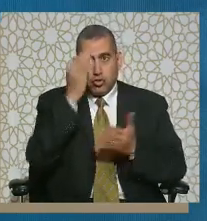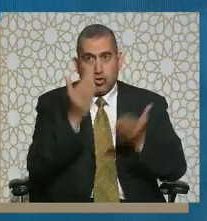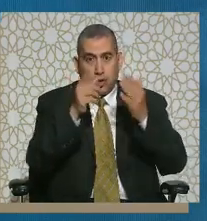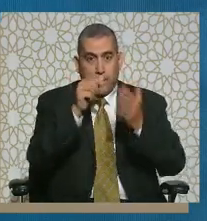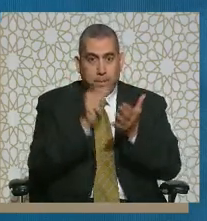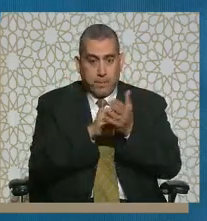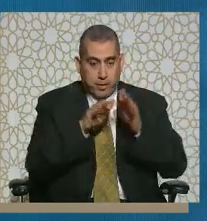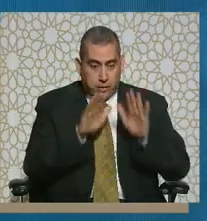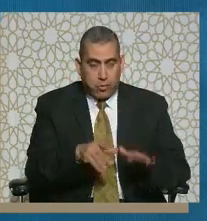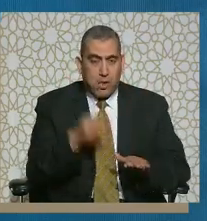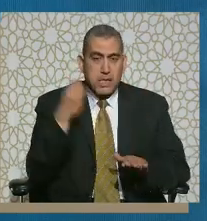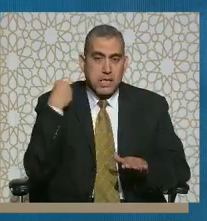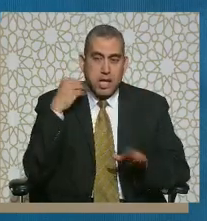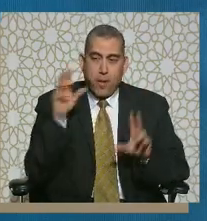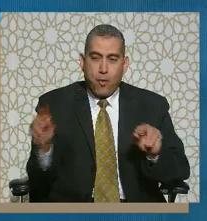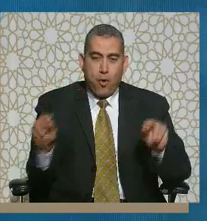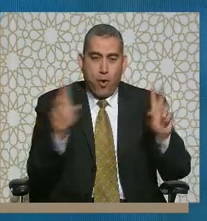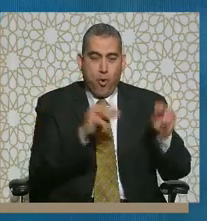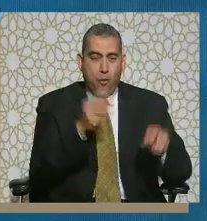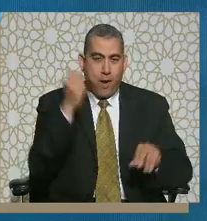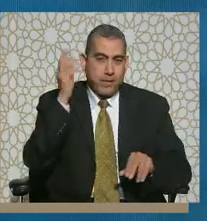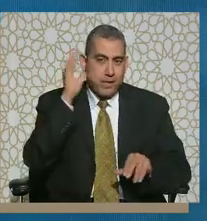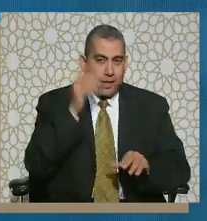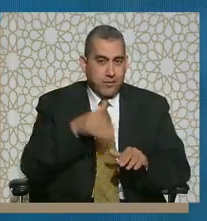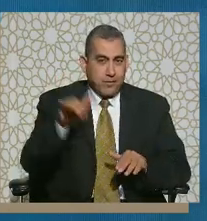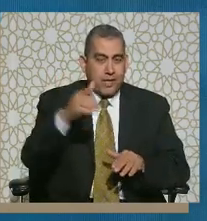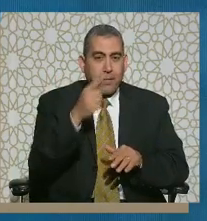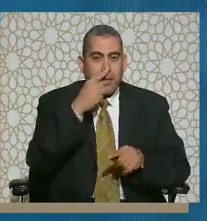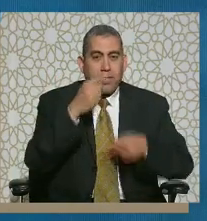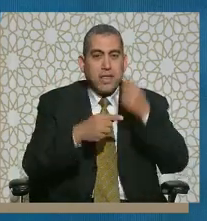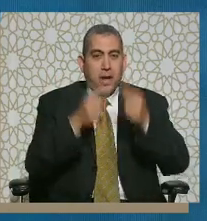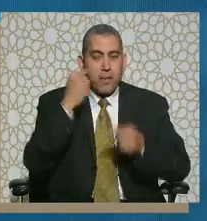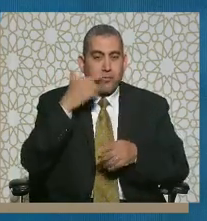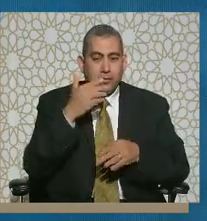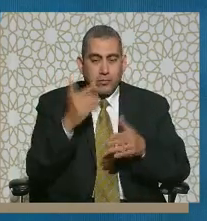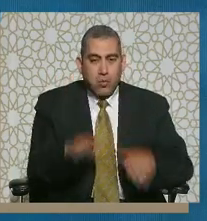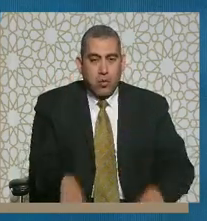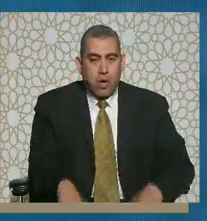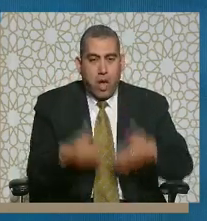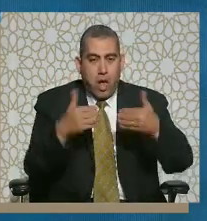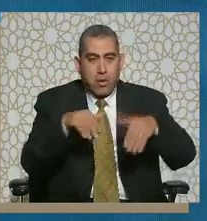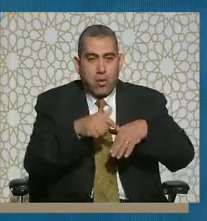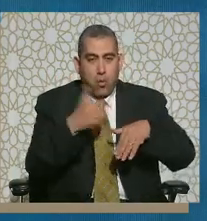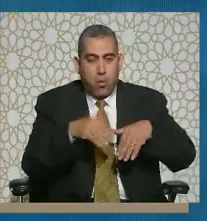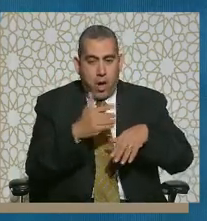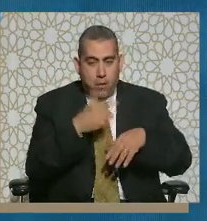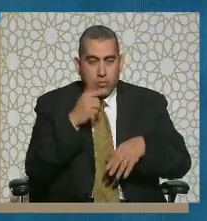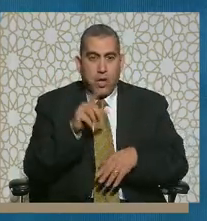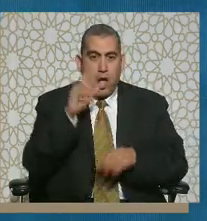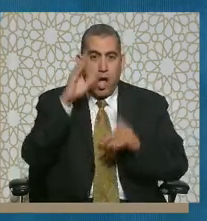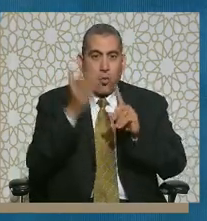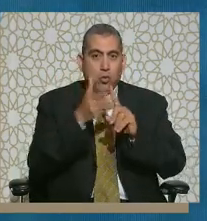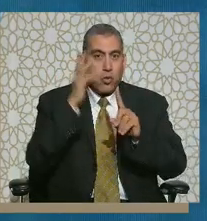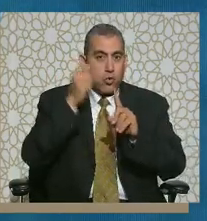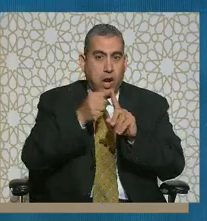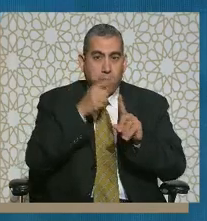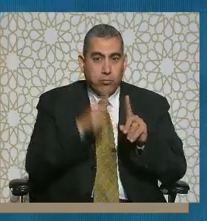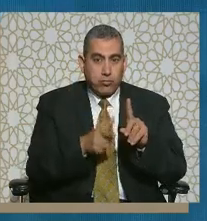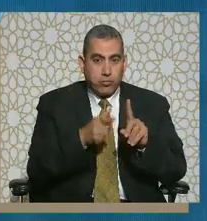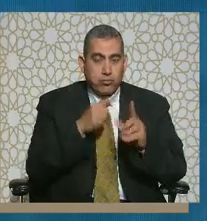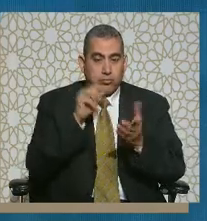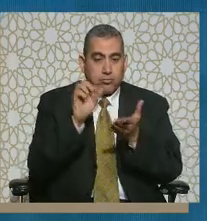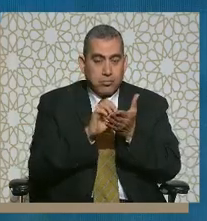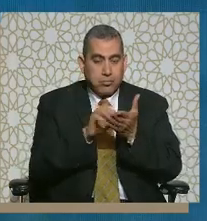البيت هتاخدي ثواب الصلاة في المسجد. ليه؟ لأن العذر هو اللي منعك، ولذلك رسول الله صلى الله عليه وسلم قال أن يكتب